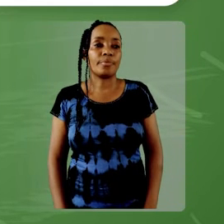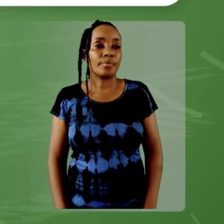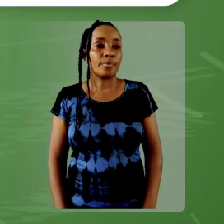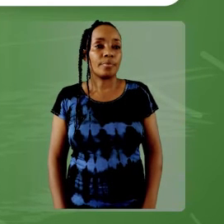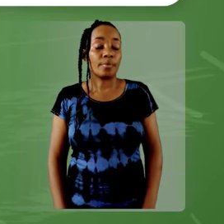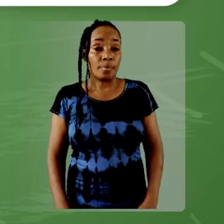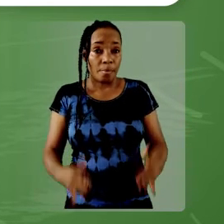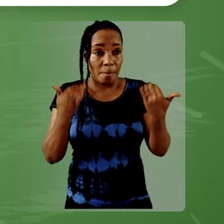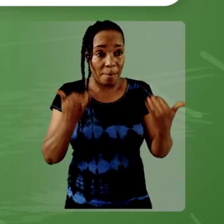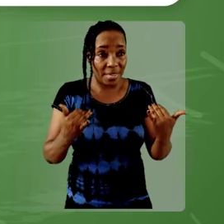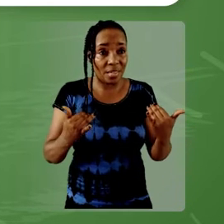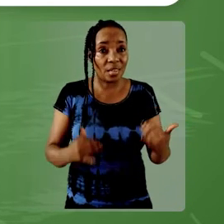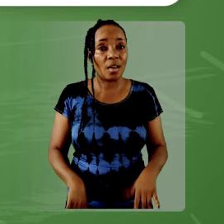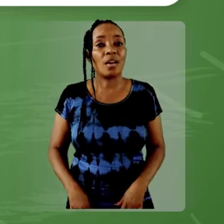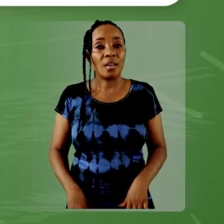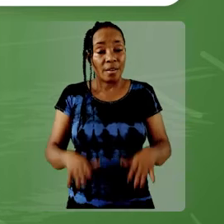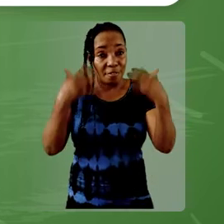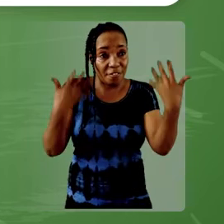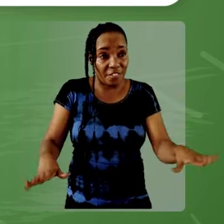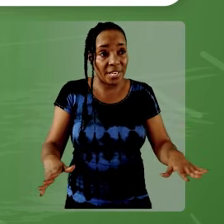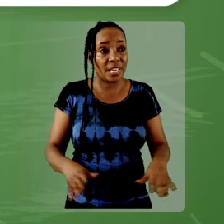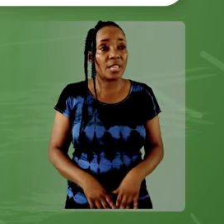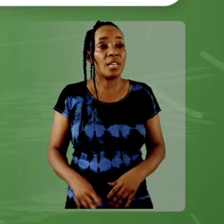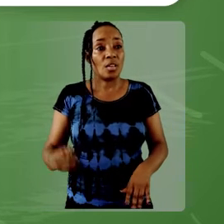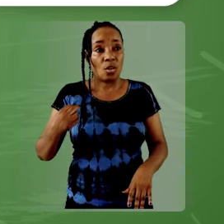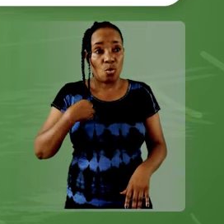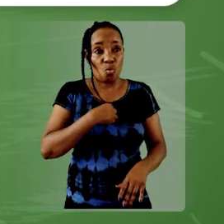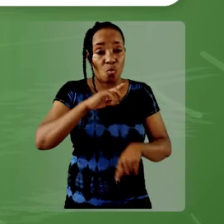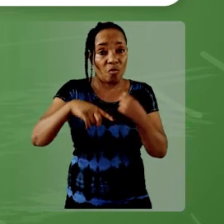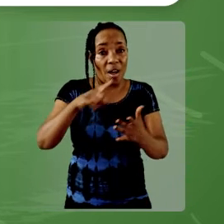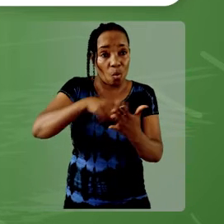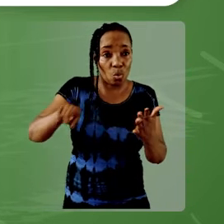Les élèves, on vous a demandé de relier